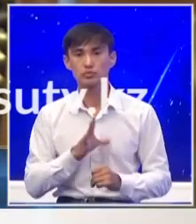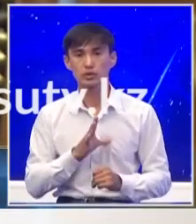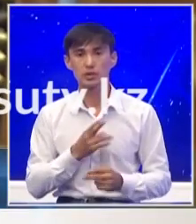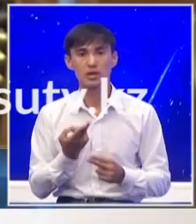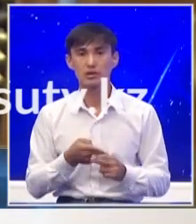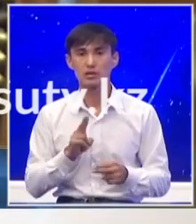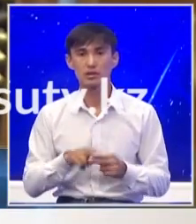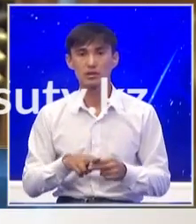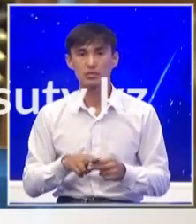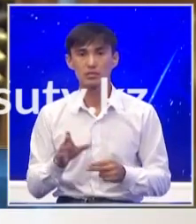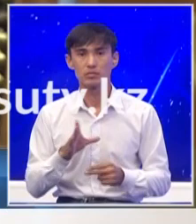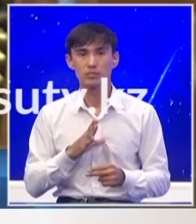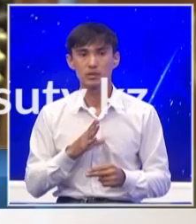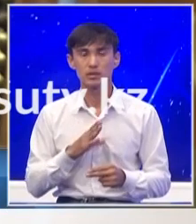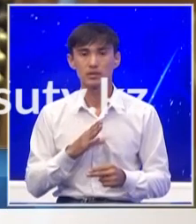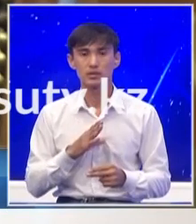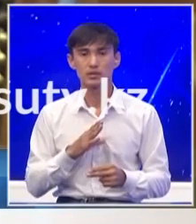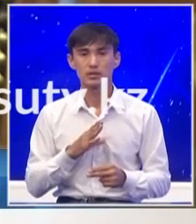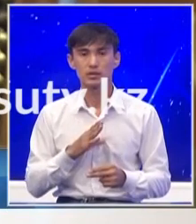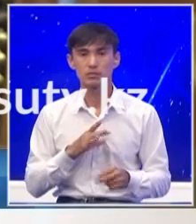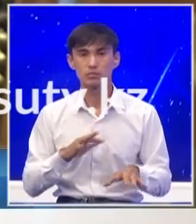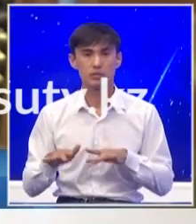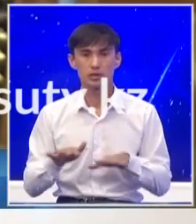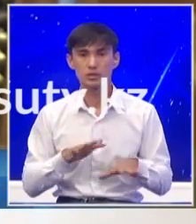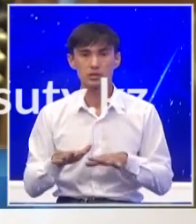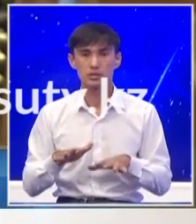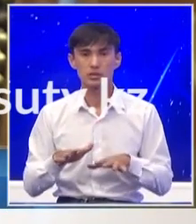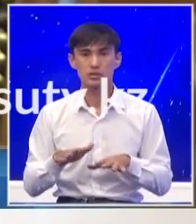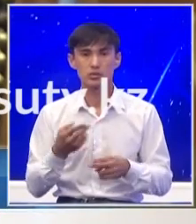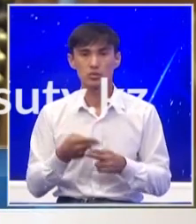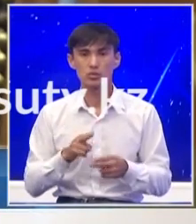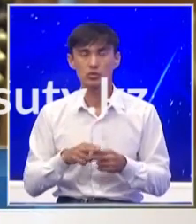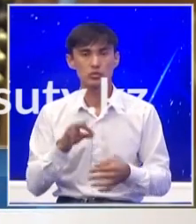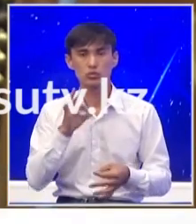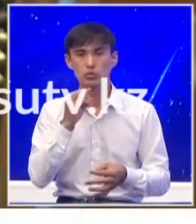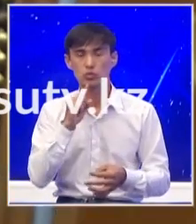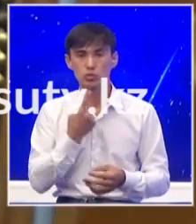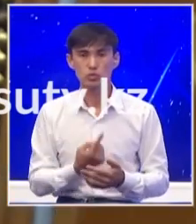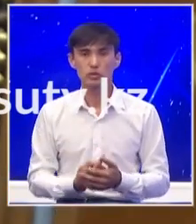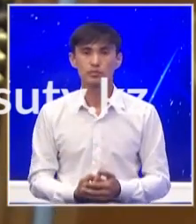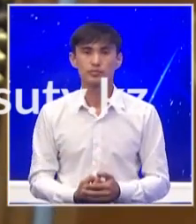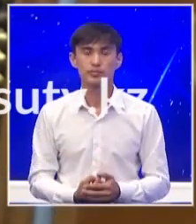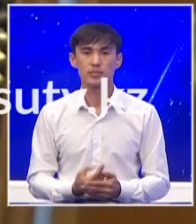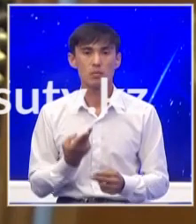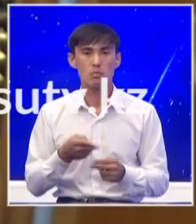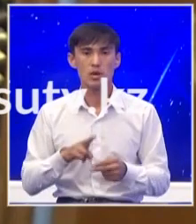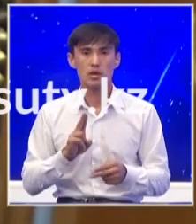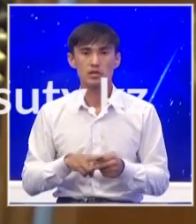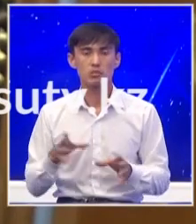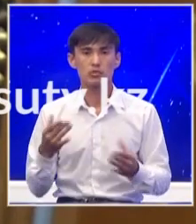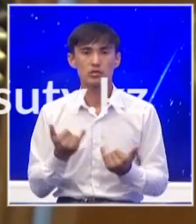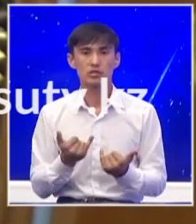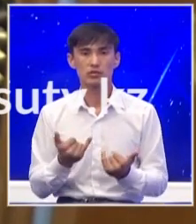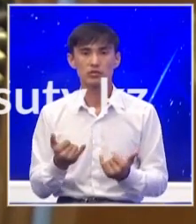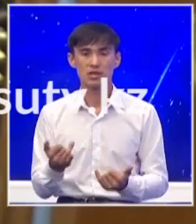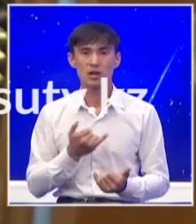Это очень было. Это процесс очень-очень трудно. Поэтому сегодня